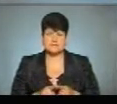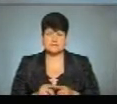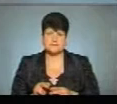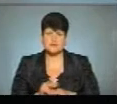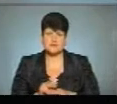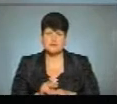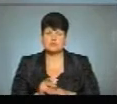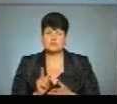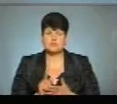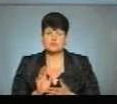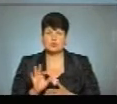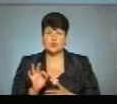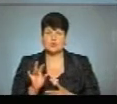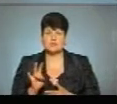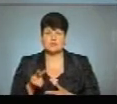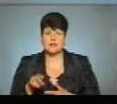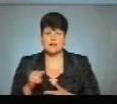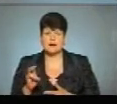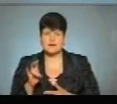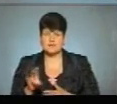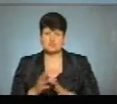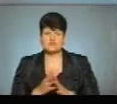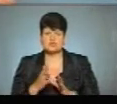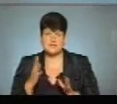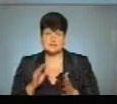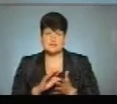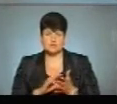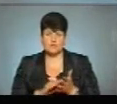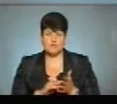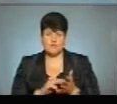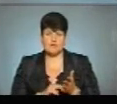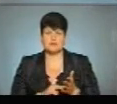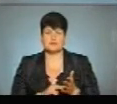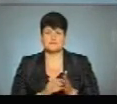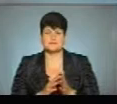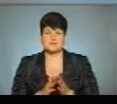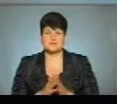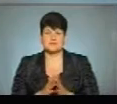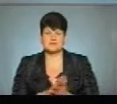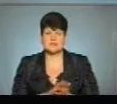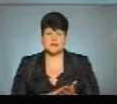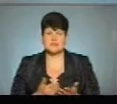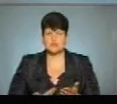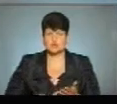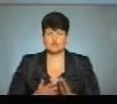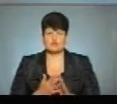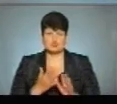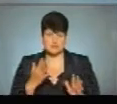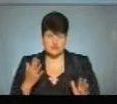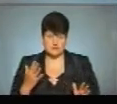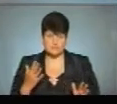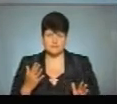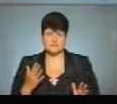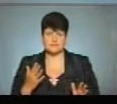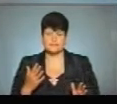те, що має бути доступна онлайн-черга з відслідкуванням статусу заявки при подачі на житлову чергу, так звану, як наші